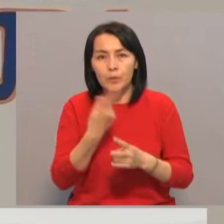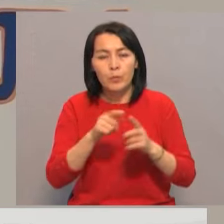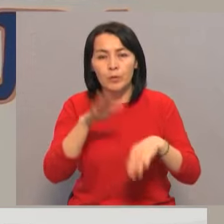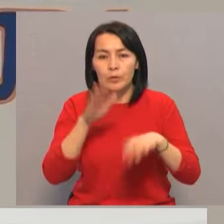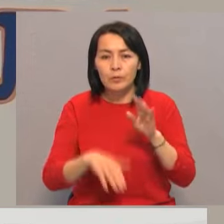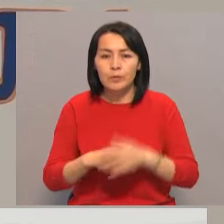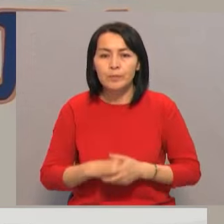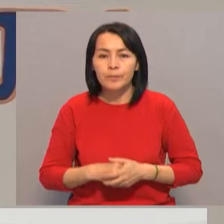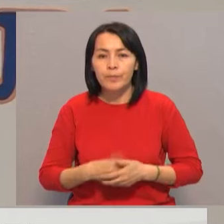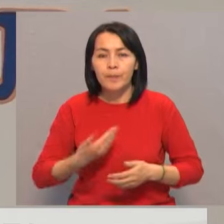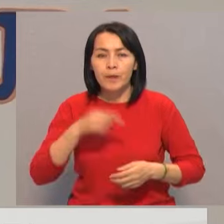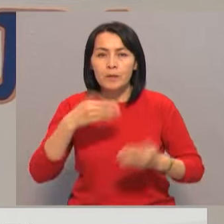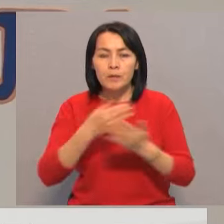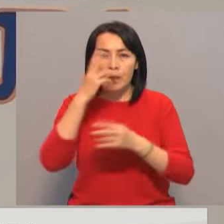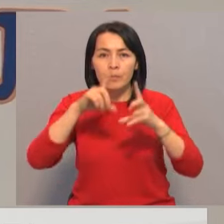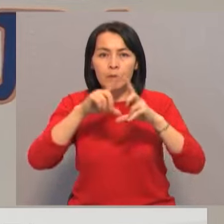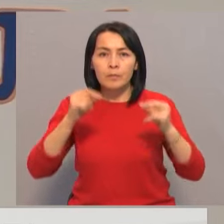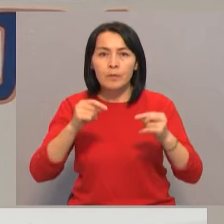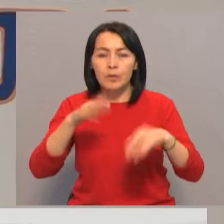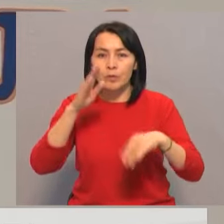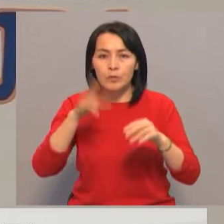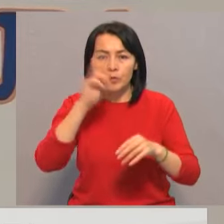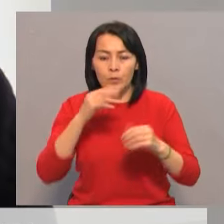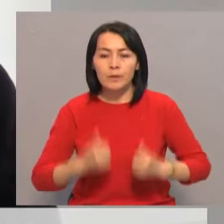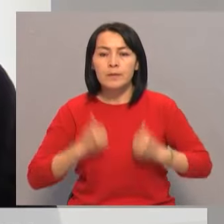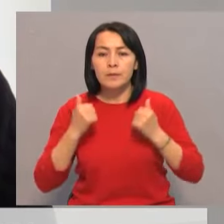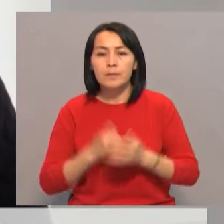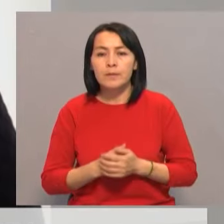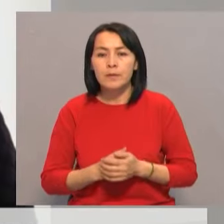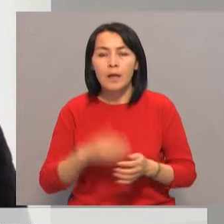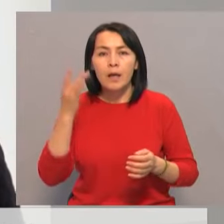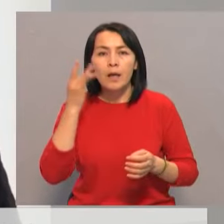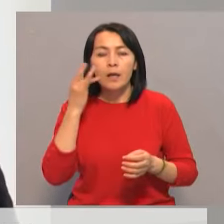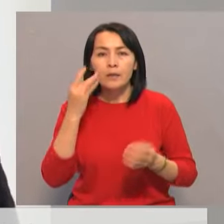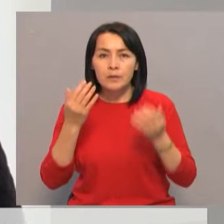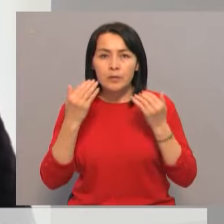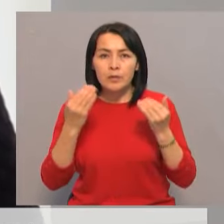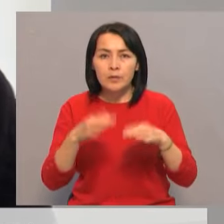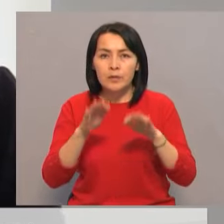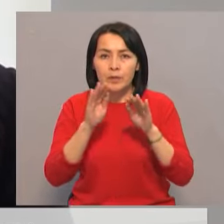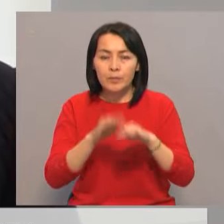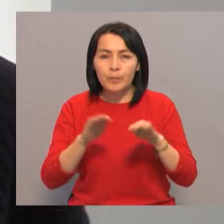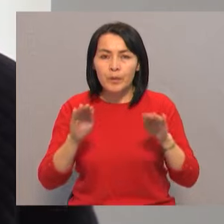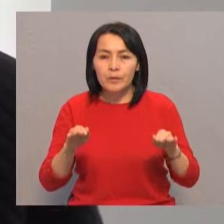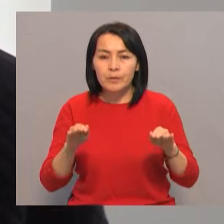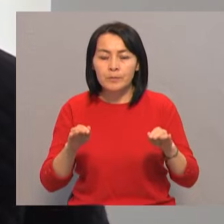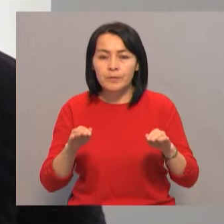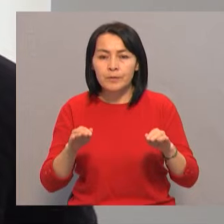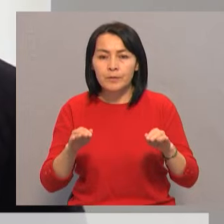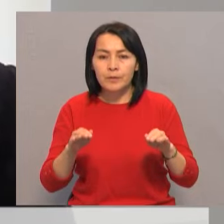ыңғайлы. Біз осы жаңа мектепте жақсы білім алуға тырысамыз. Әр уақытта бала шағаларымыз,